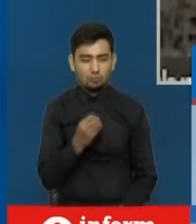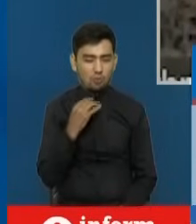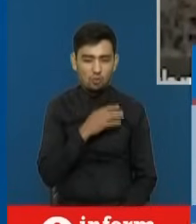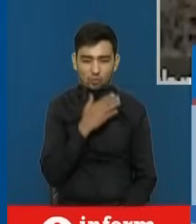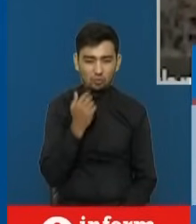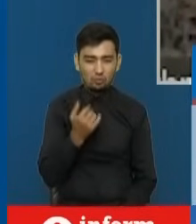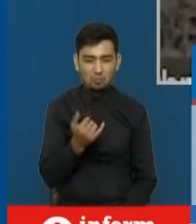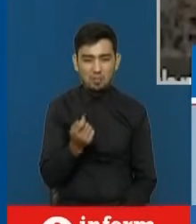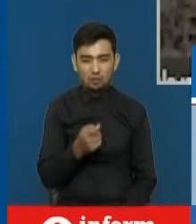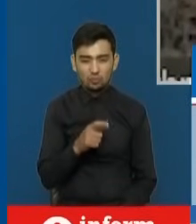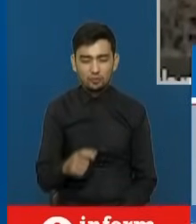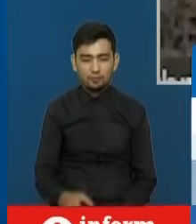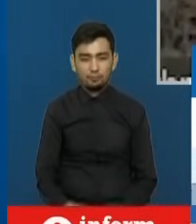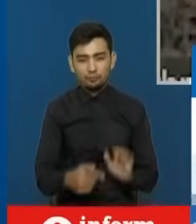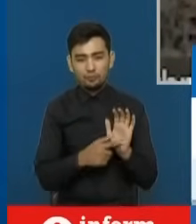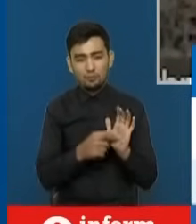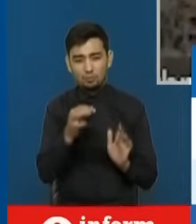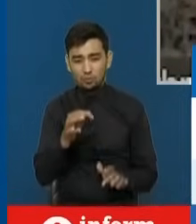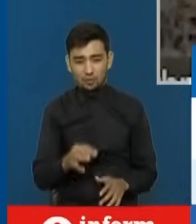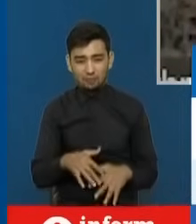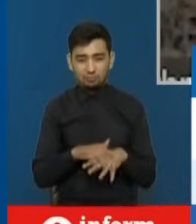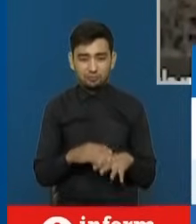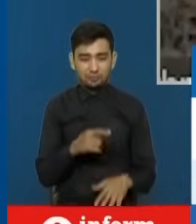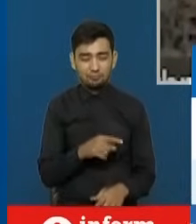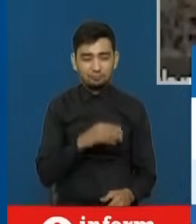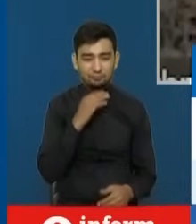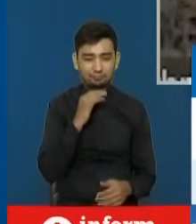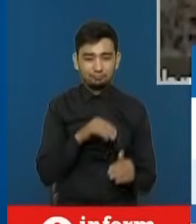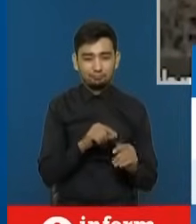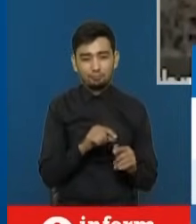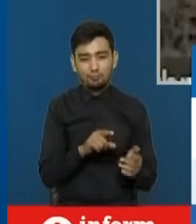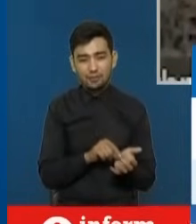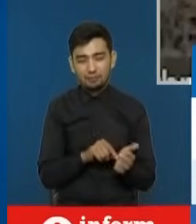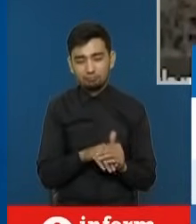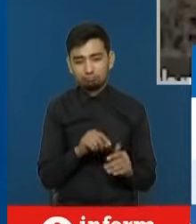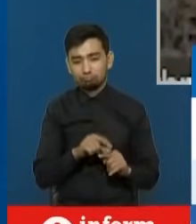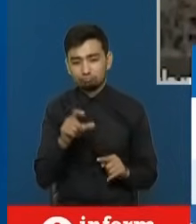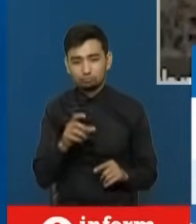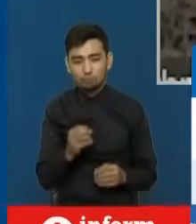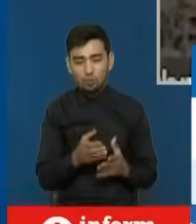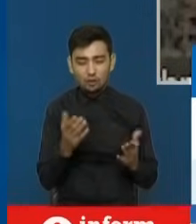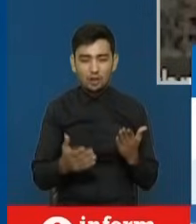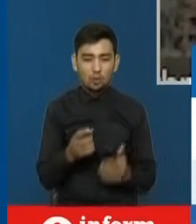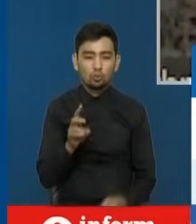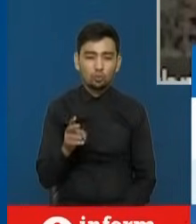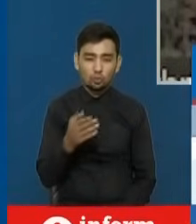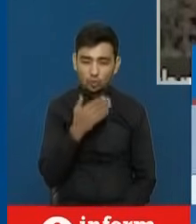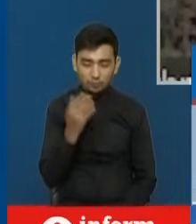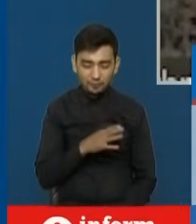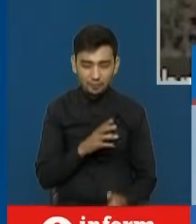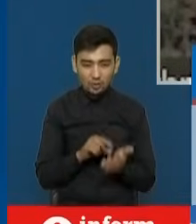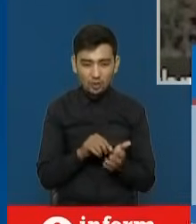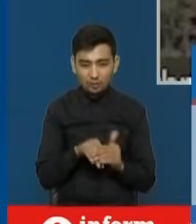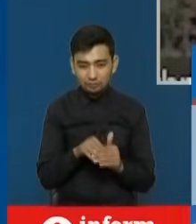было только 7% граждан. У остальных у нас либо нет пенсионных накоплений, либо пенсионные накопления, там у